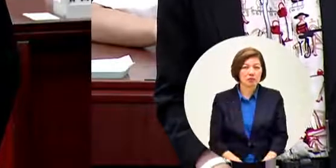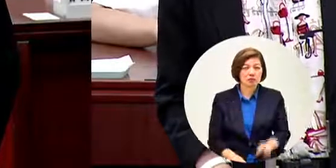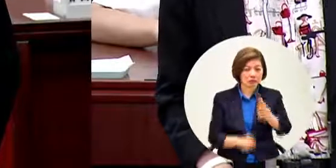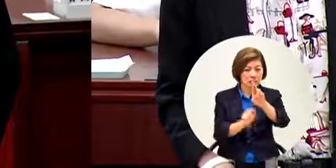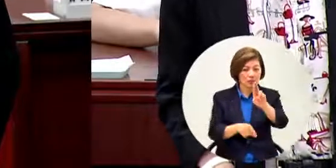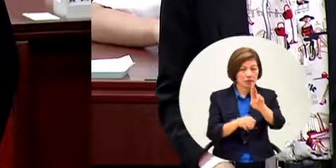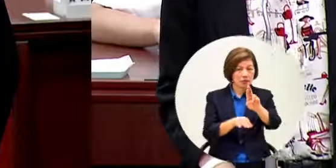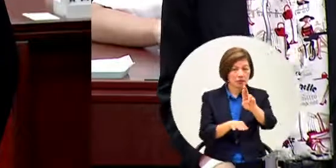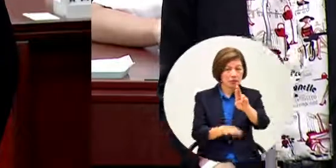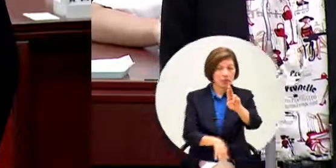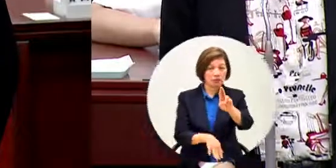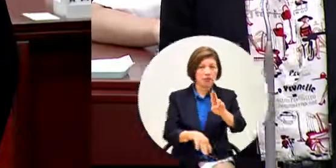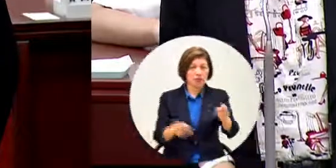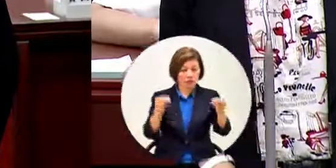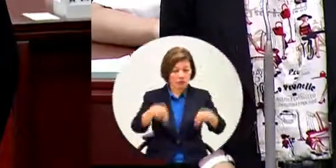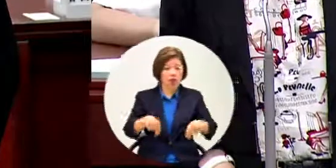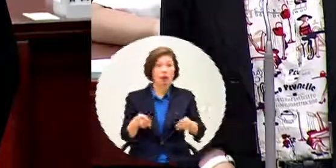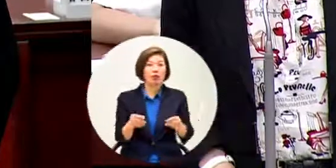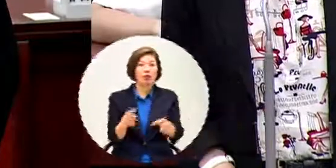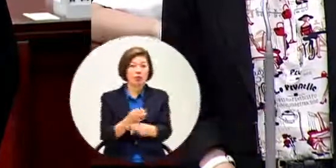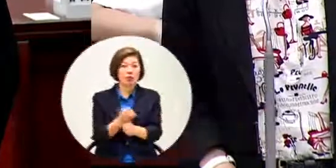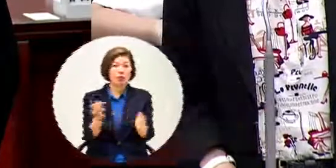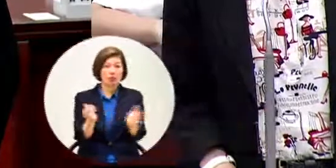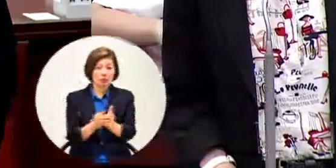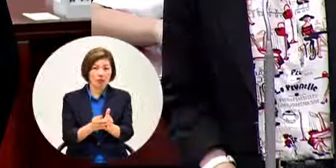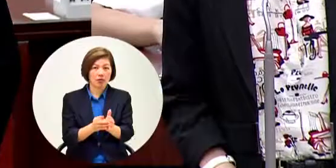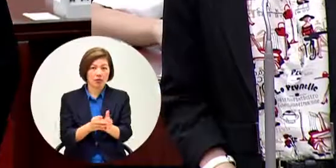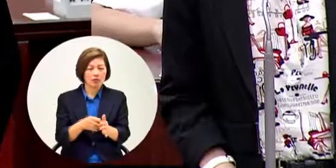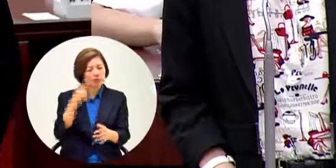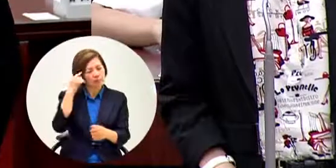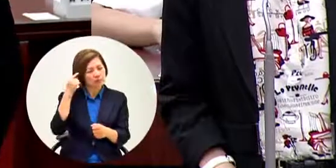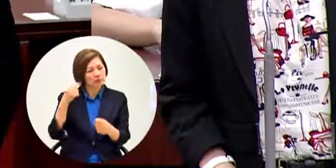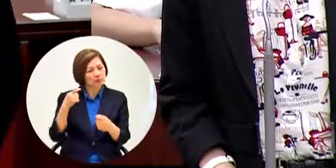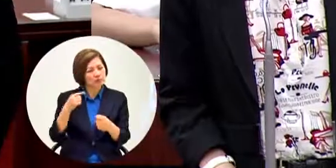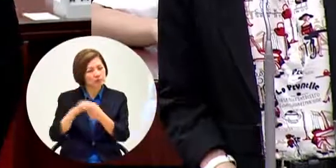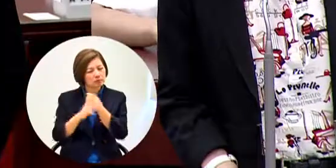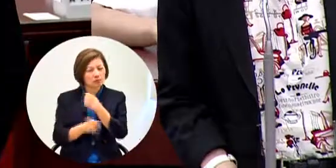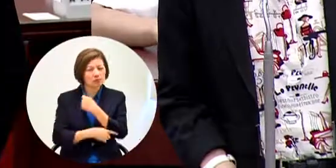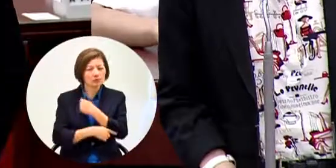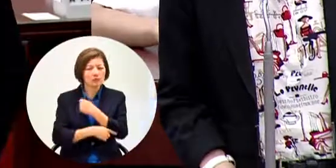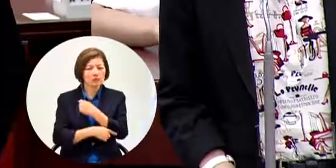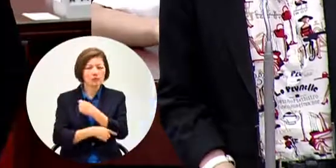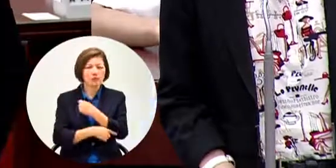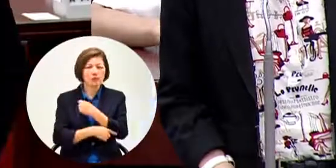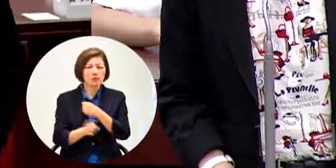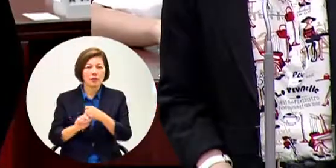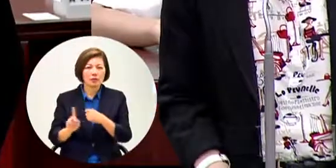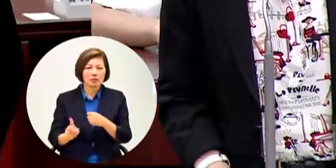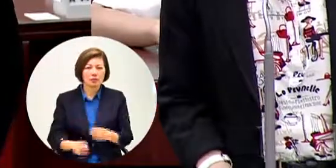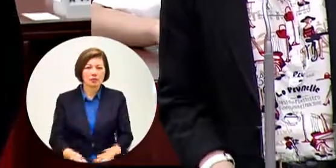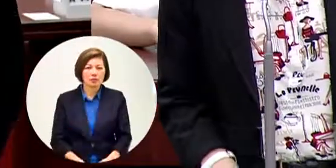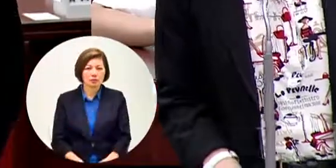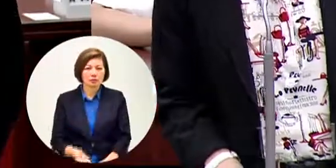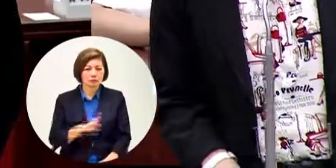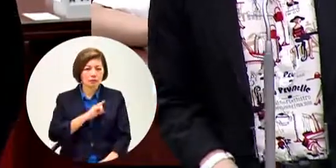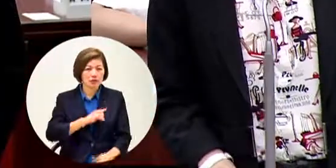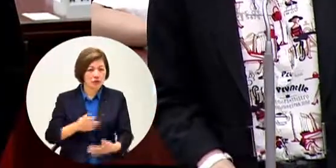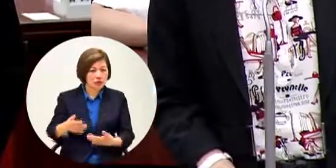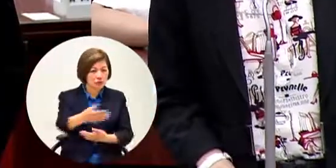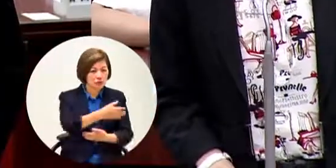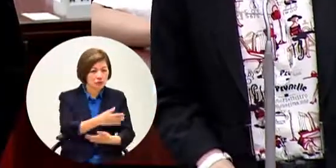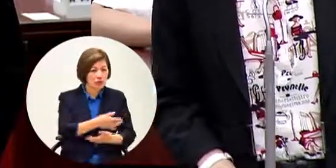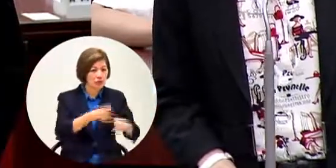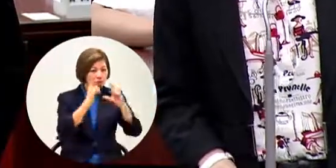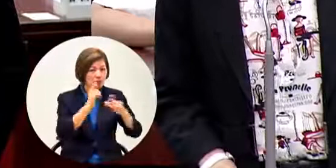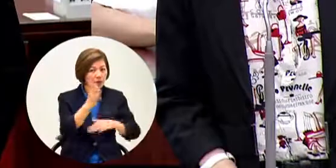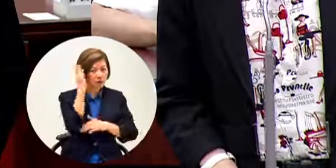到，啊，恁个想法是要安怎做？要收当个公营个？啊，是议员